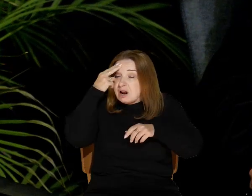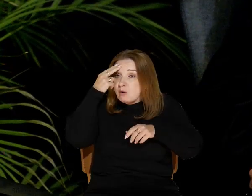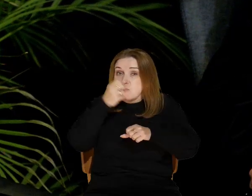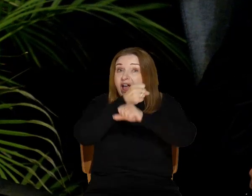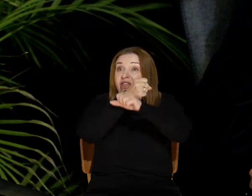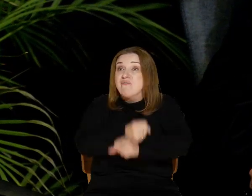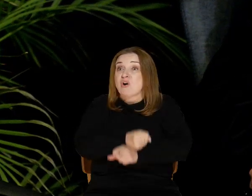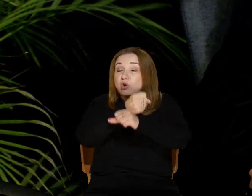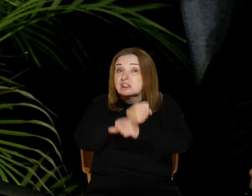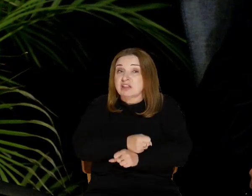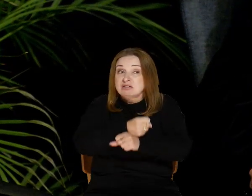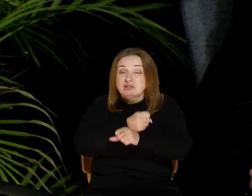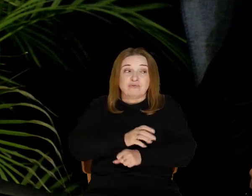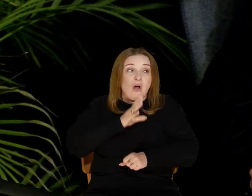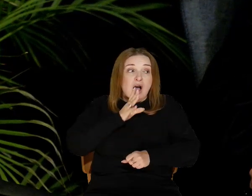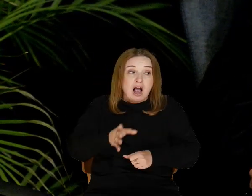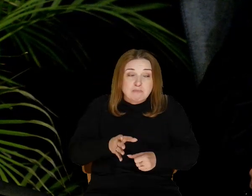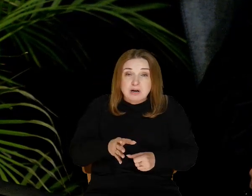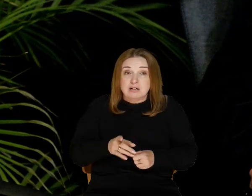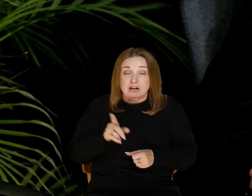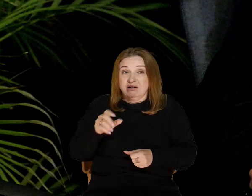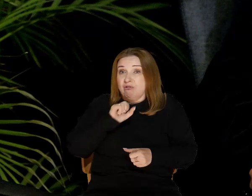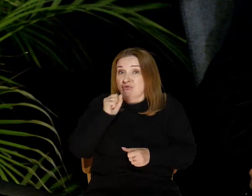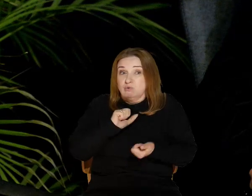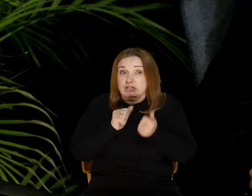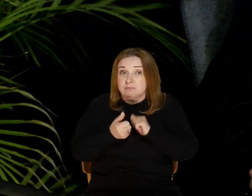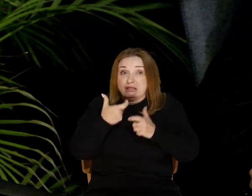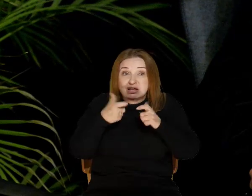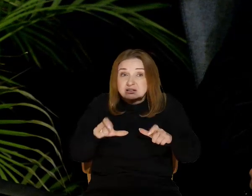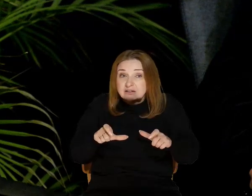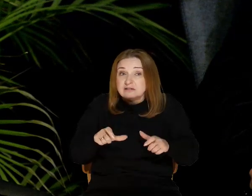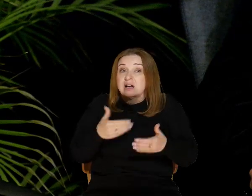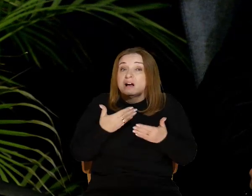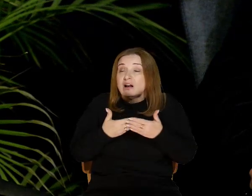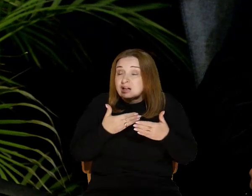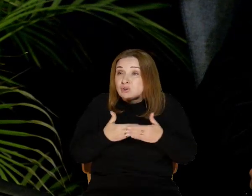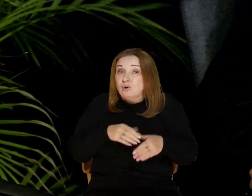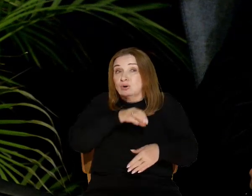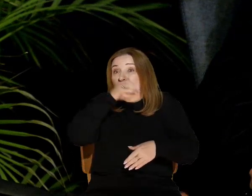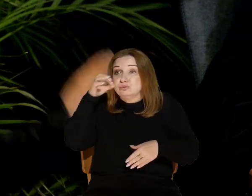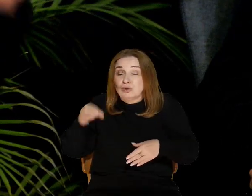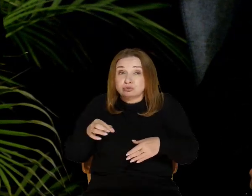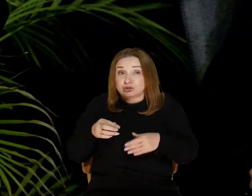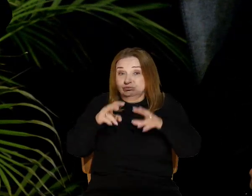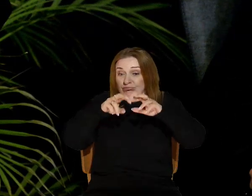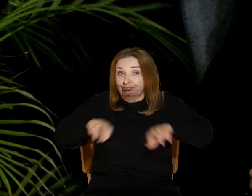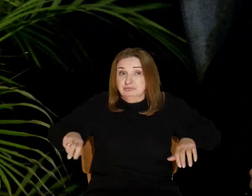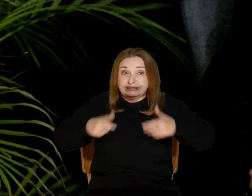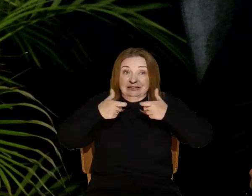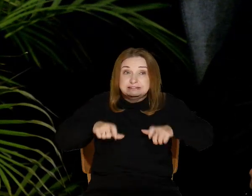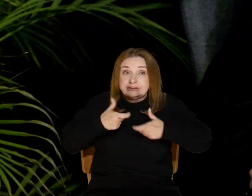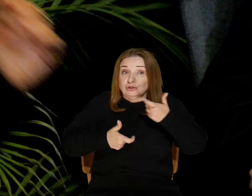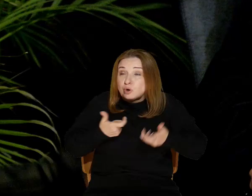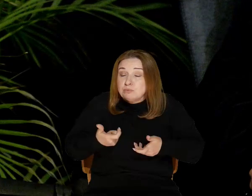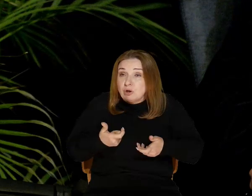czasów niewolnictwa w Stanach Zjednoczonych. Totalnie nieprzepracowane i tak naprawdę zupełnie nierozliczone. No przecież co